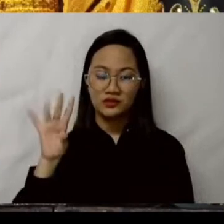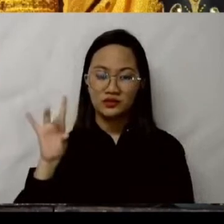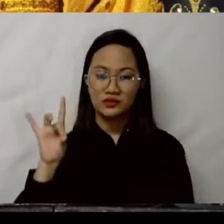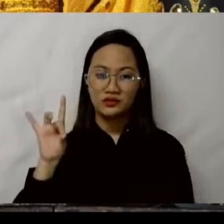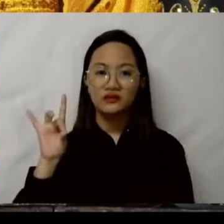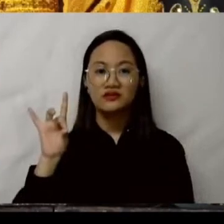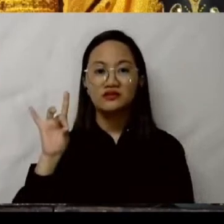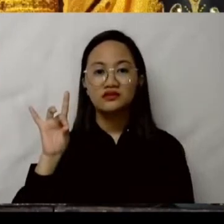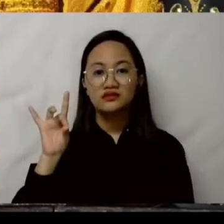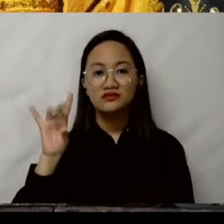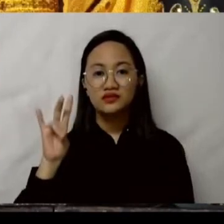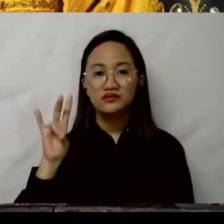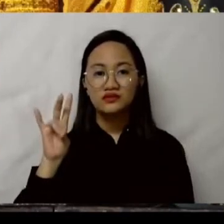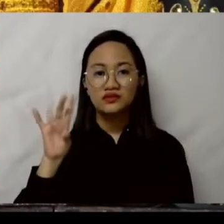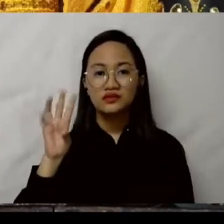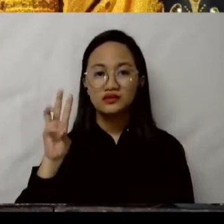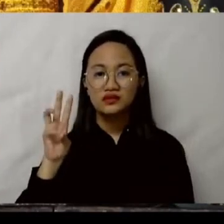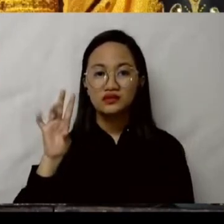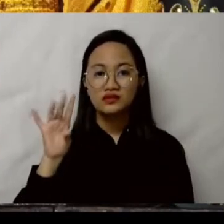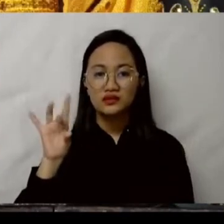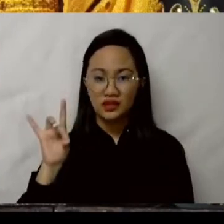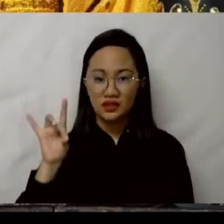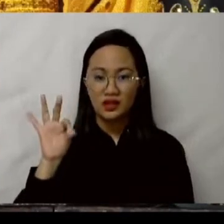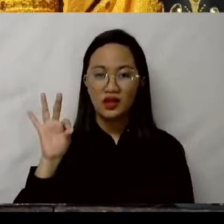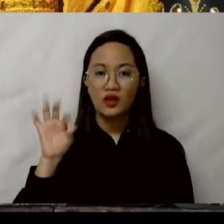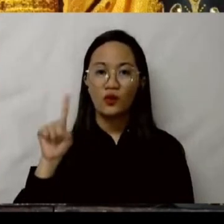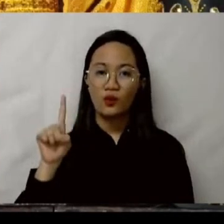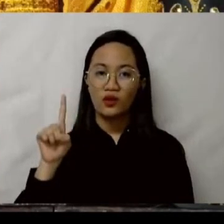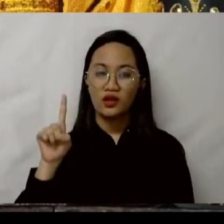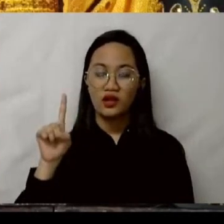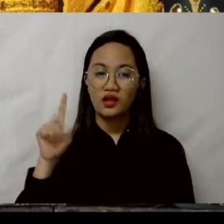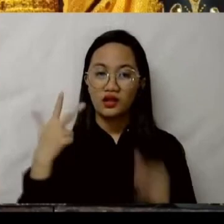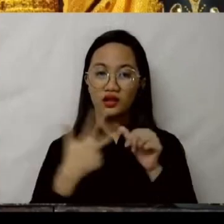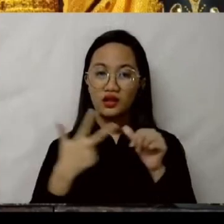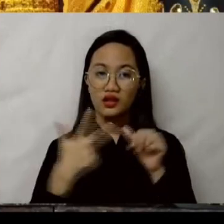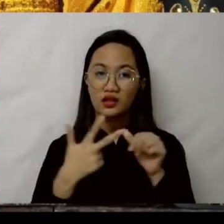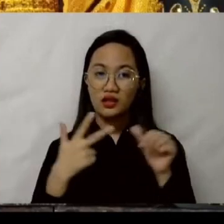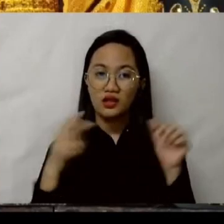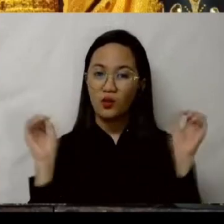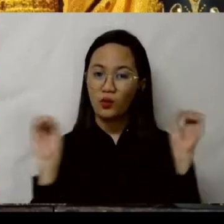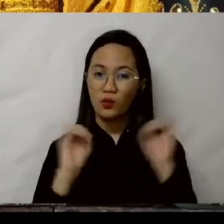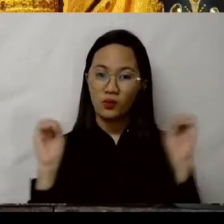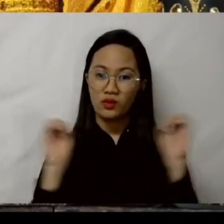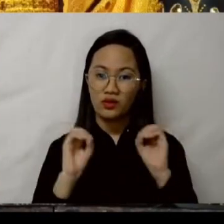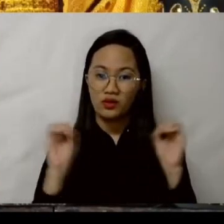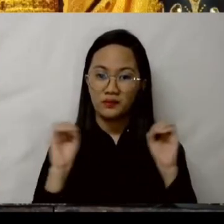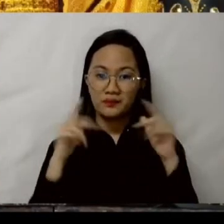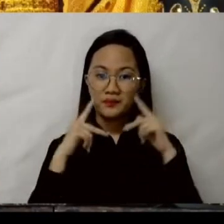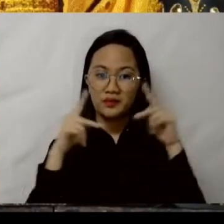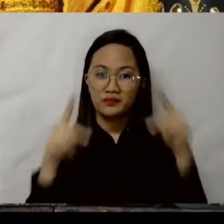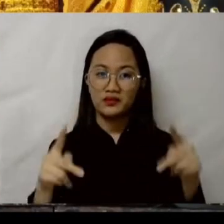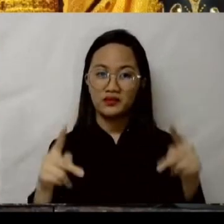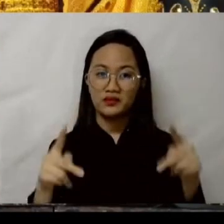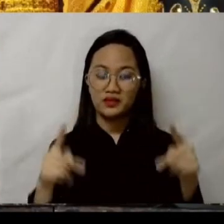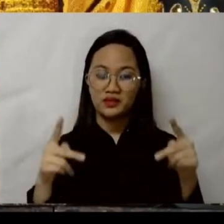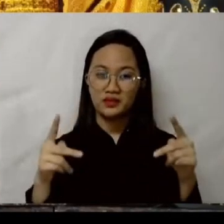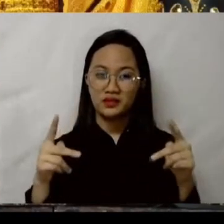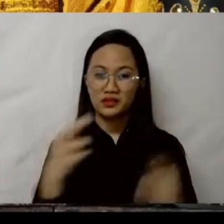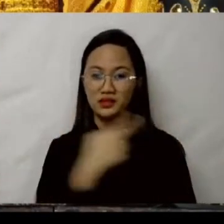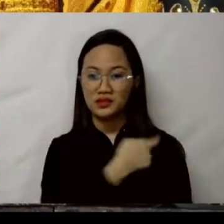0927-787-6891. Ikatlo, dahil po sa wala tayong public religious gathering hanggang sa August